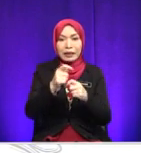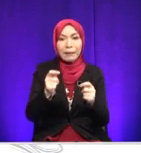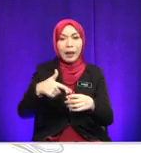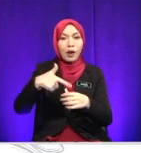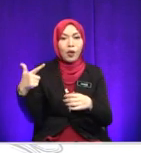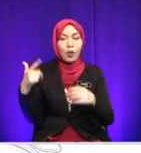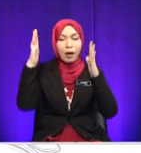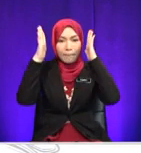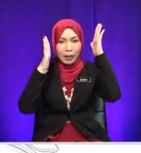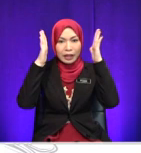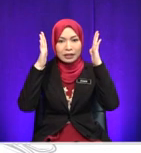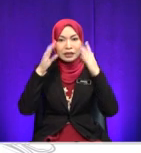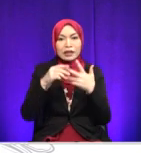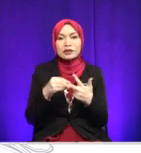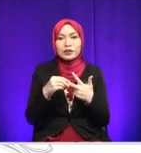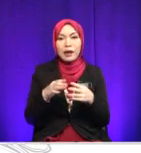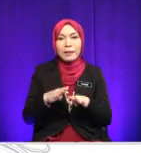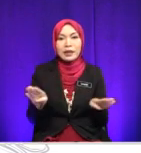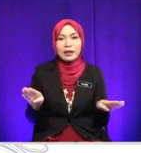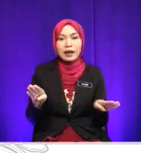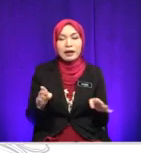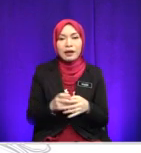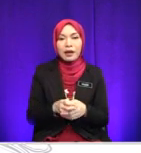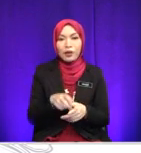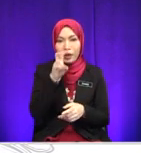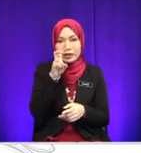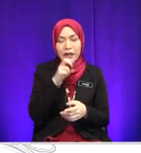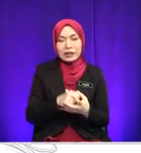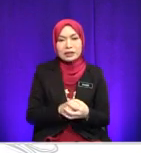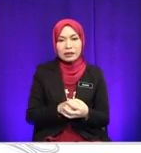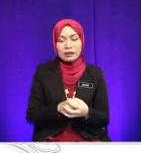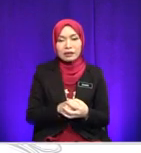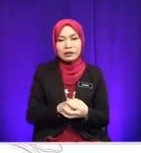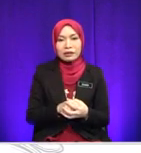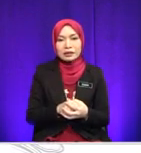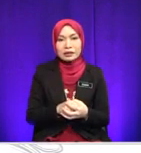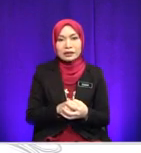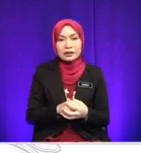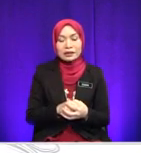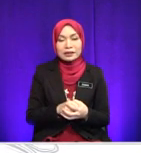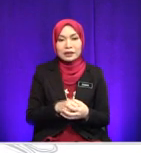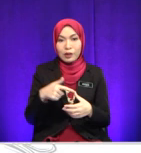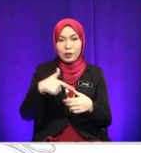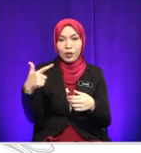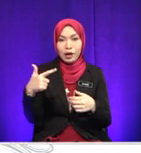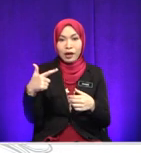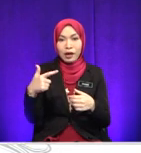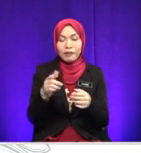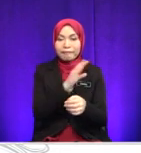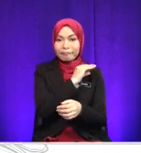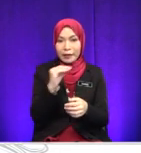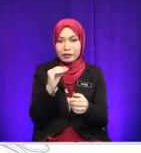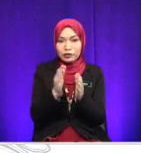ketiga, bidang kuasa asing darat dan luar wilayah. Yang keempat, pasport, visa, permit masuk atau perakuan